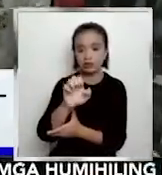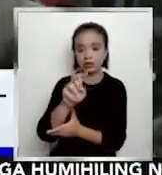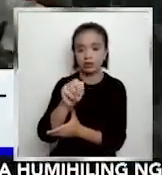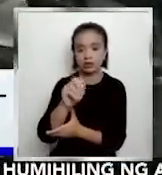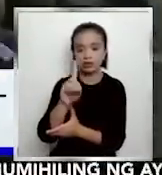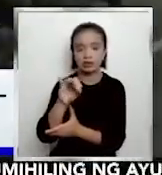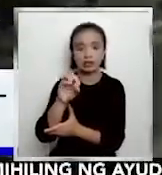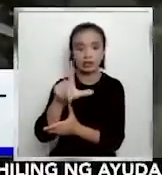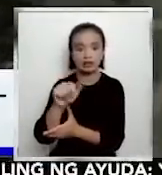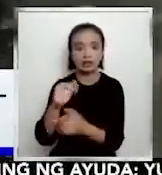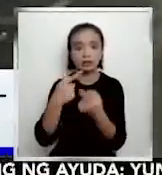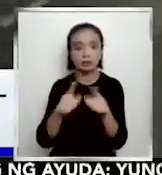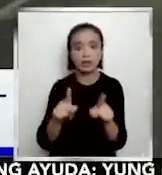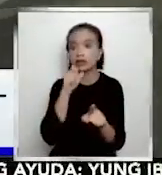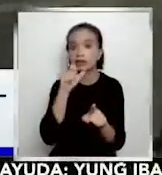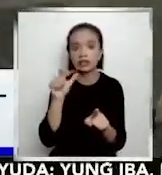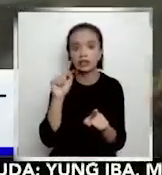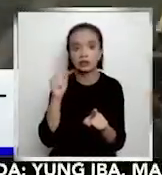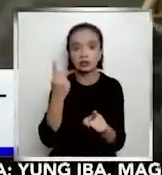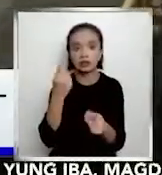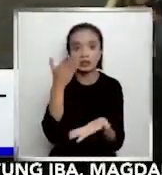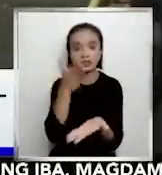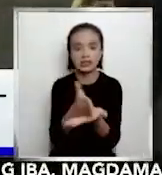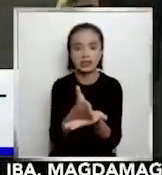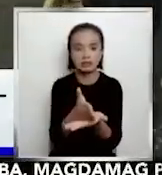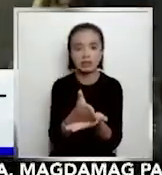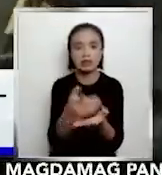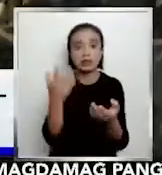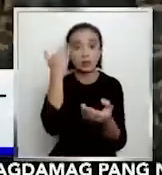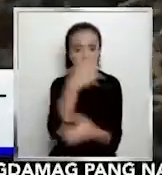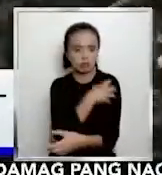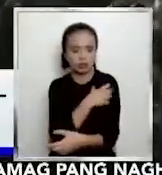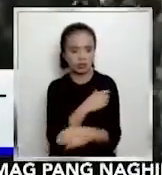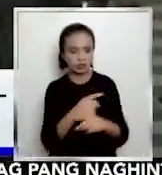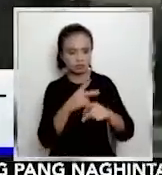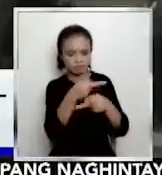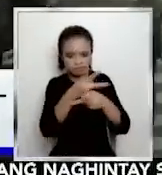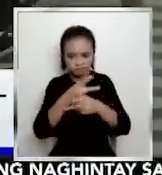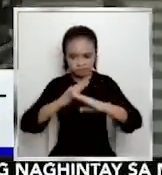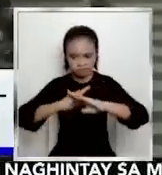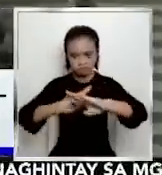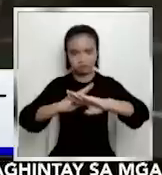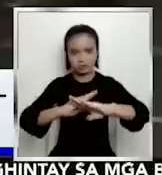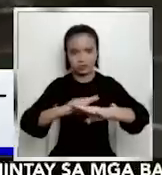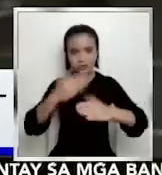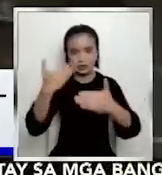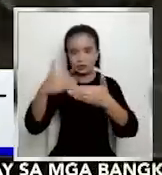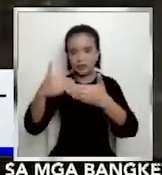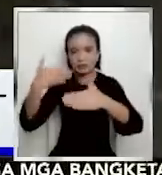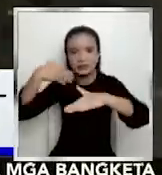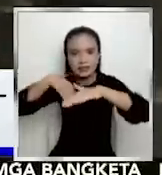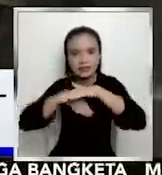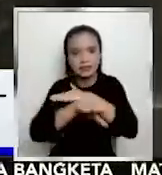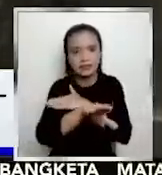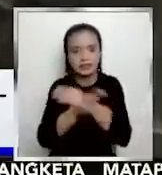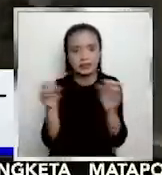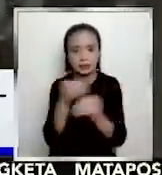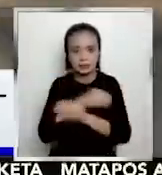tumigil doon. Bantay sarado ng Manila Police ang daan papasok sa Palasyo ng Malacañang.